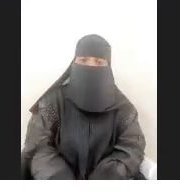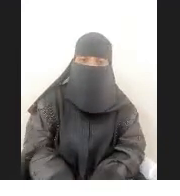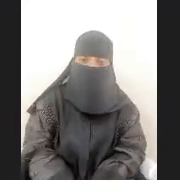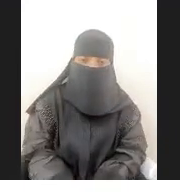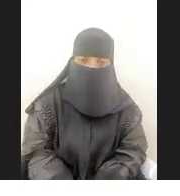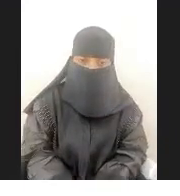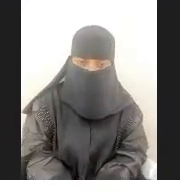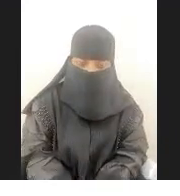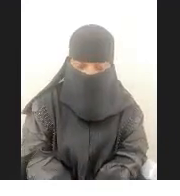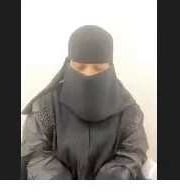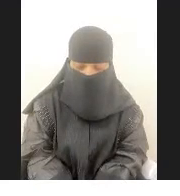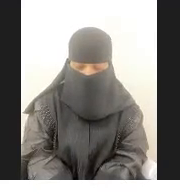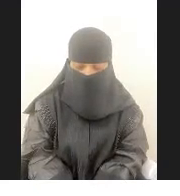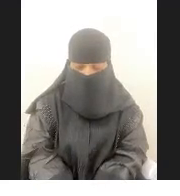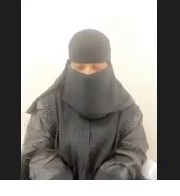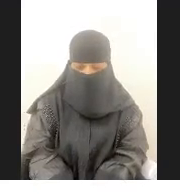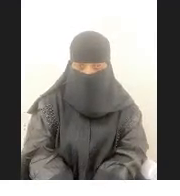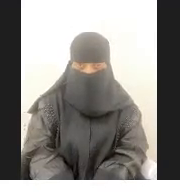كذلك